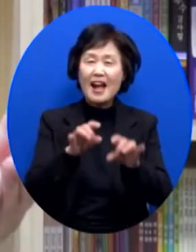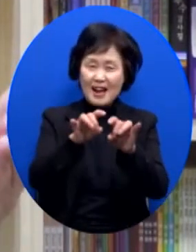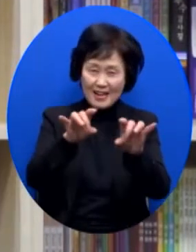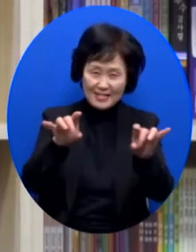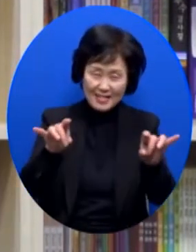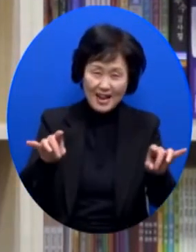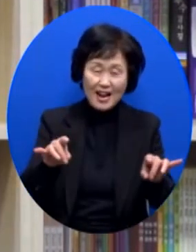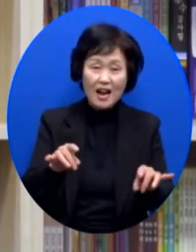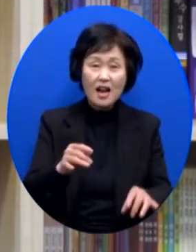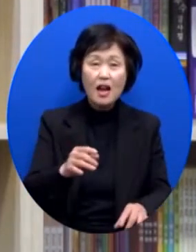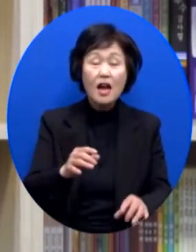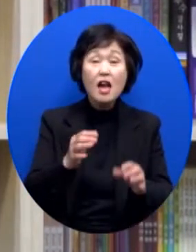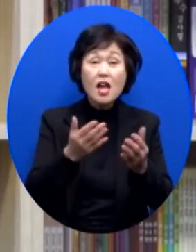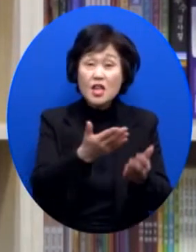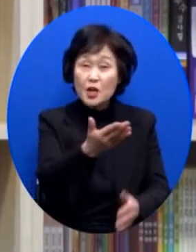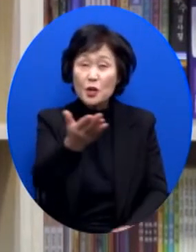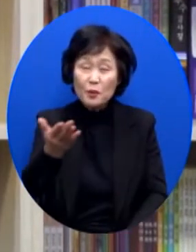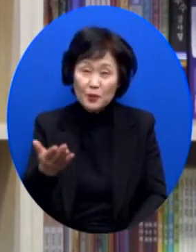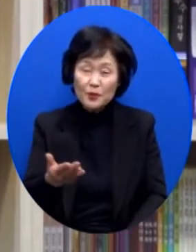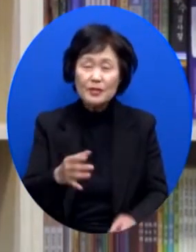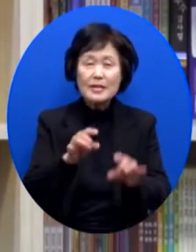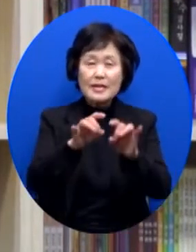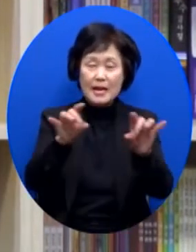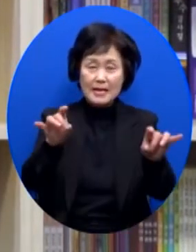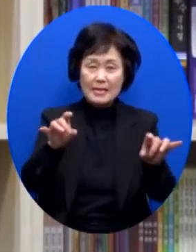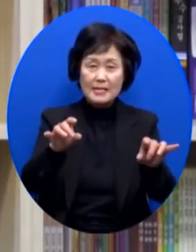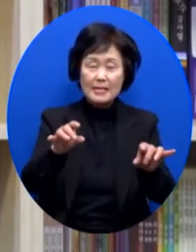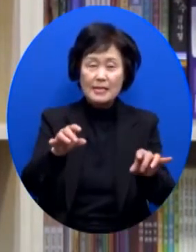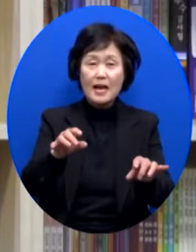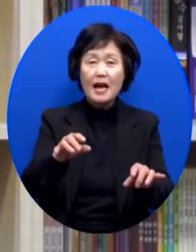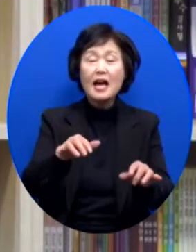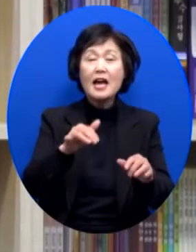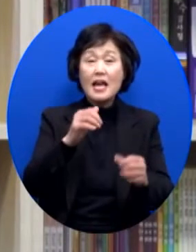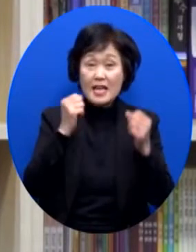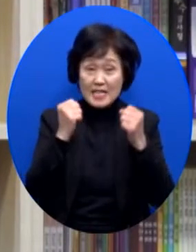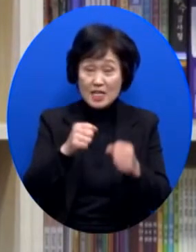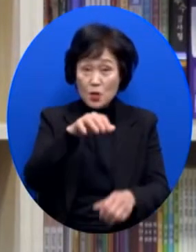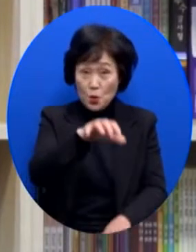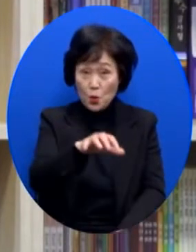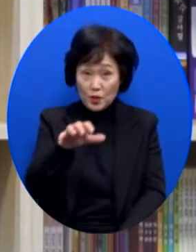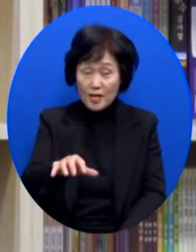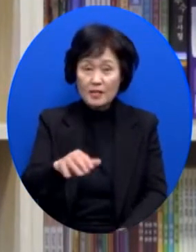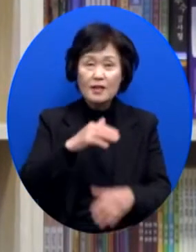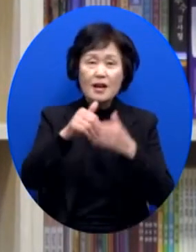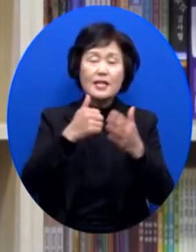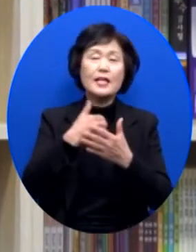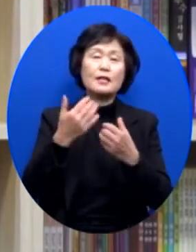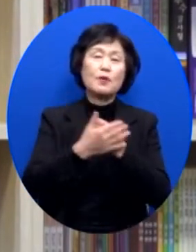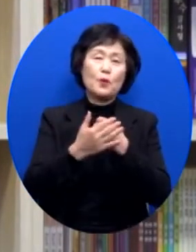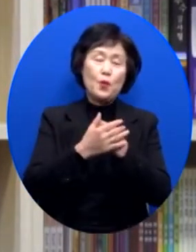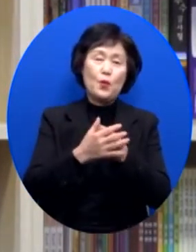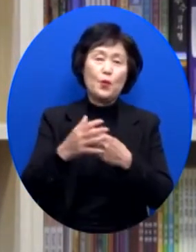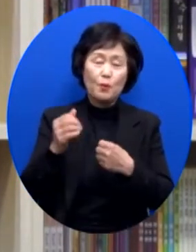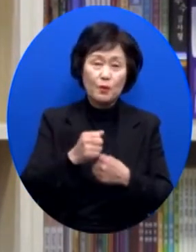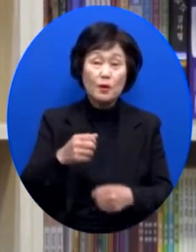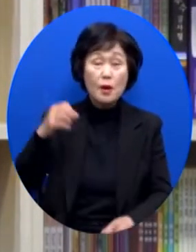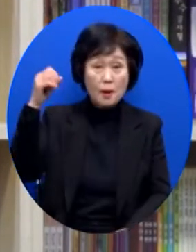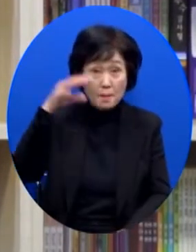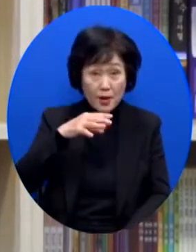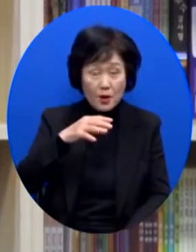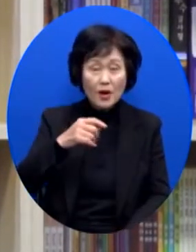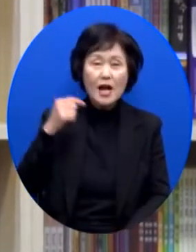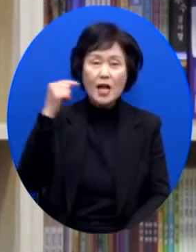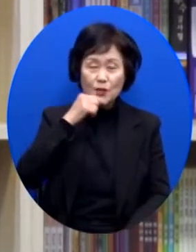시청자 여러분들이 각자의 자리에서 하나님의 도움으로 아 빛과 소금 역할을